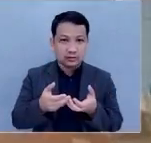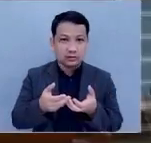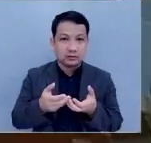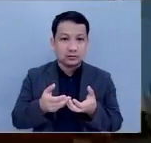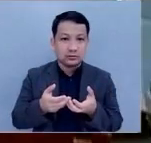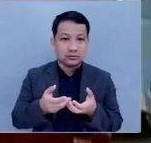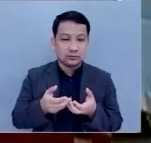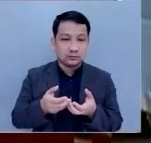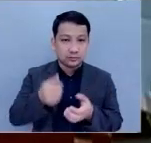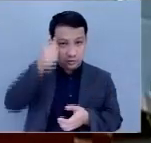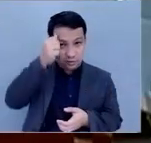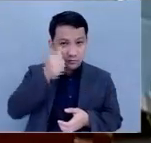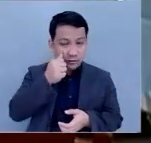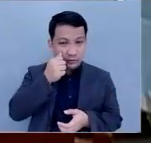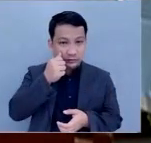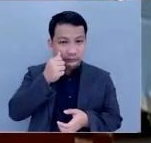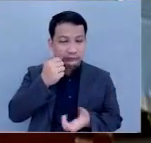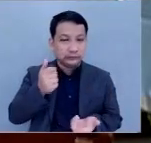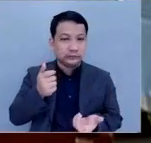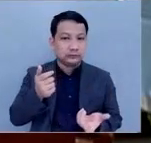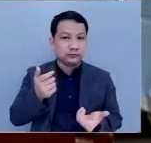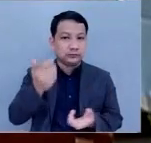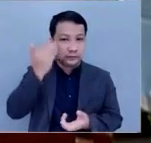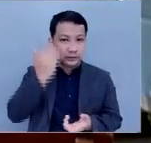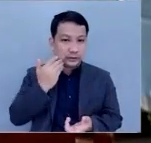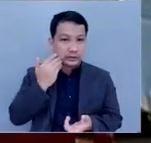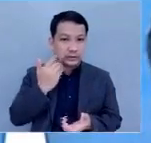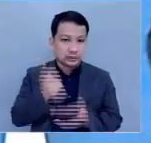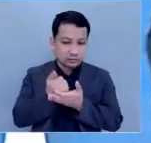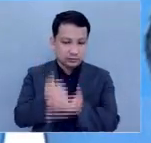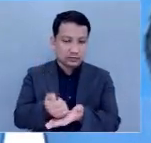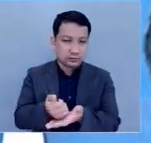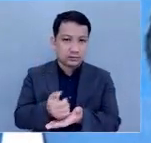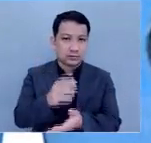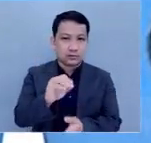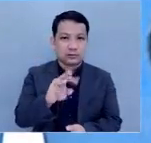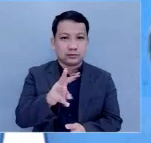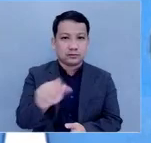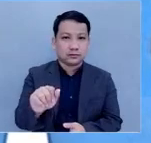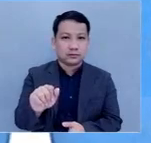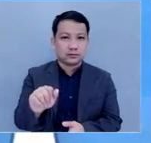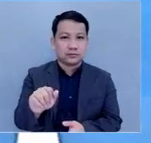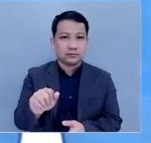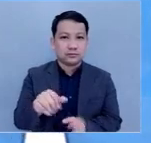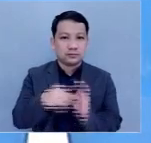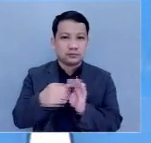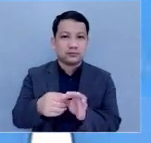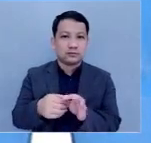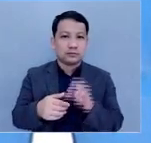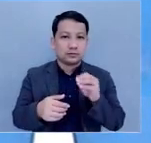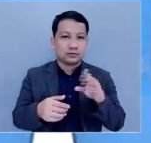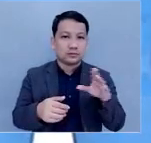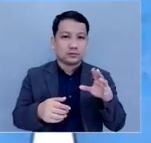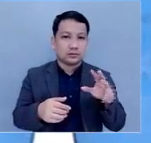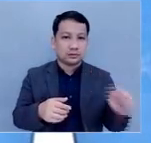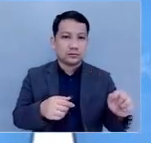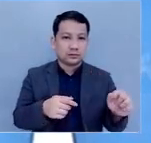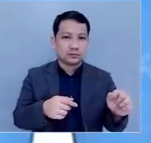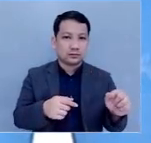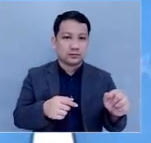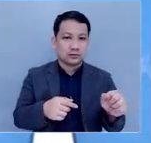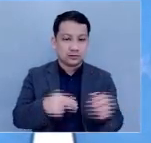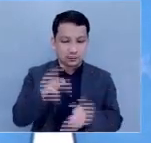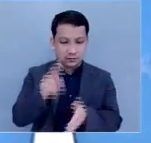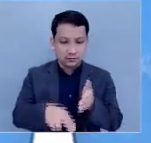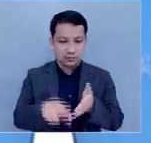namin. Bilang tulong sa pamilya Aguirre, sinagot ng Overseas Workers Welfare Administration o OWA ang funeral at